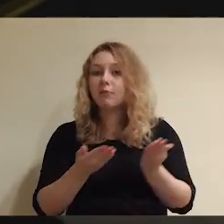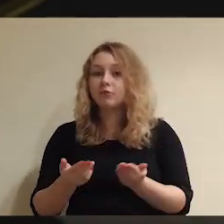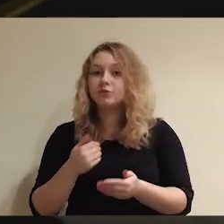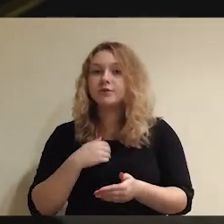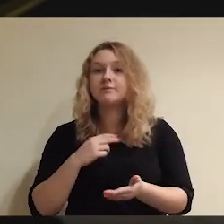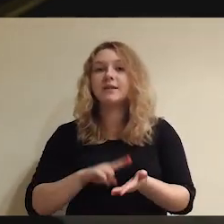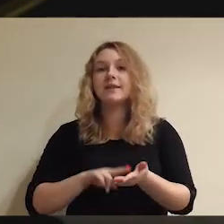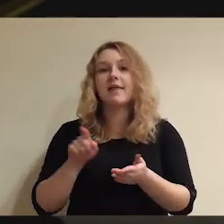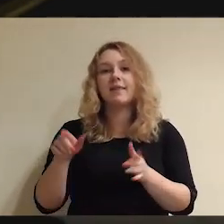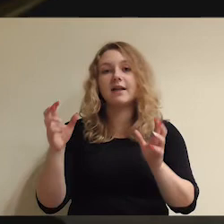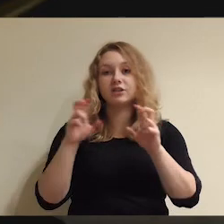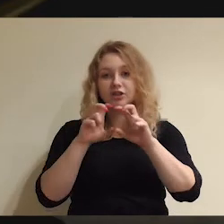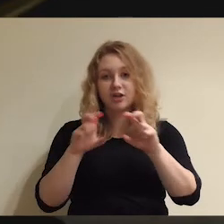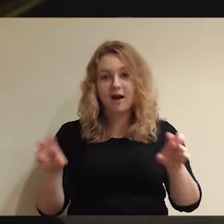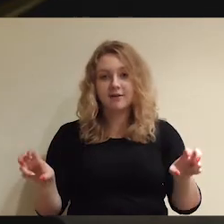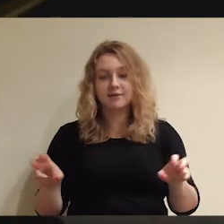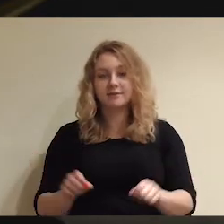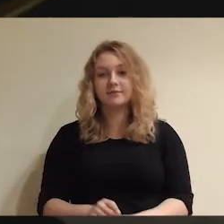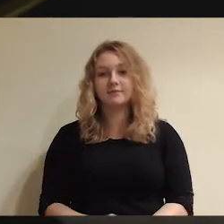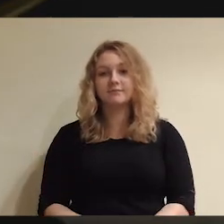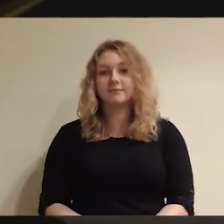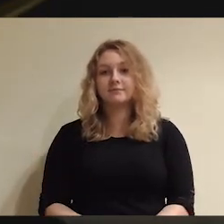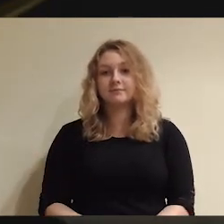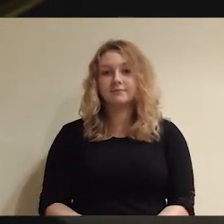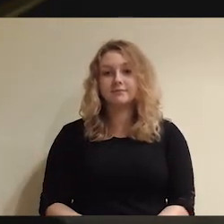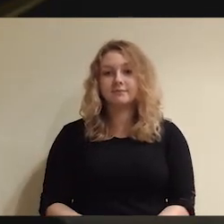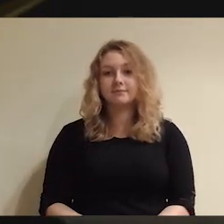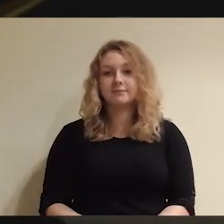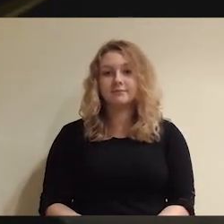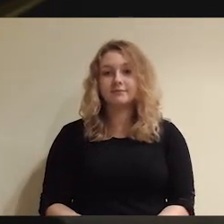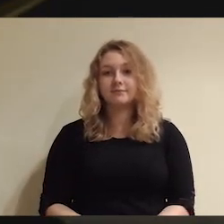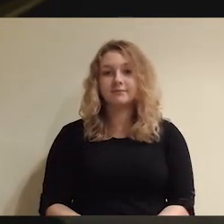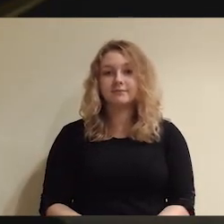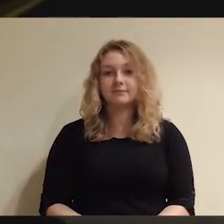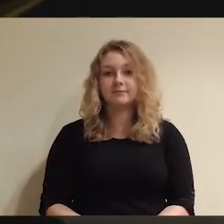Dziękuję Ci, że zaprosiłeś mnie na ten czas.